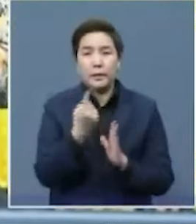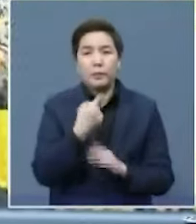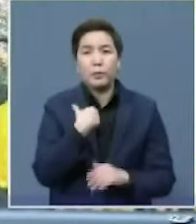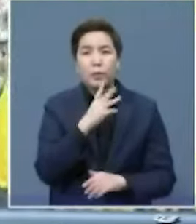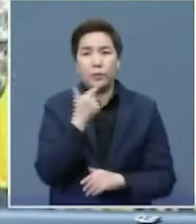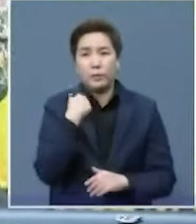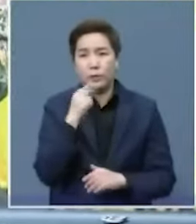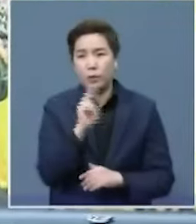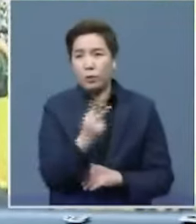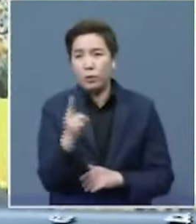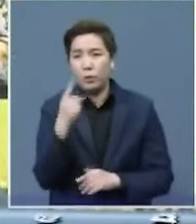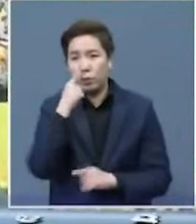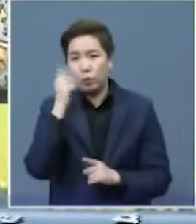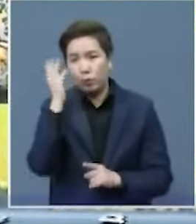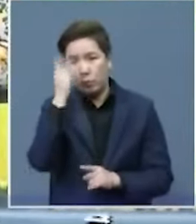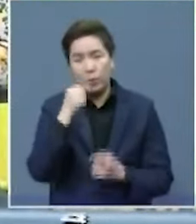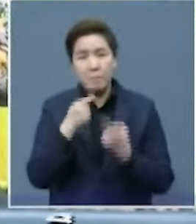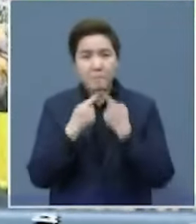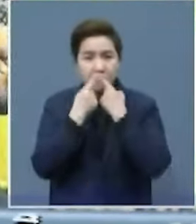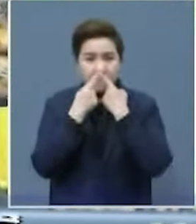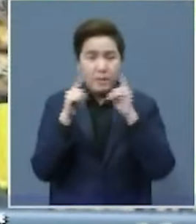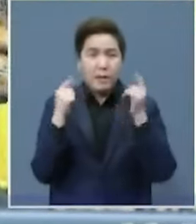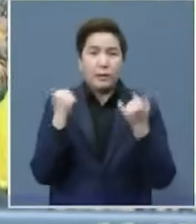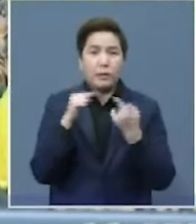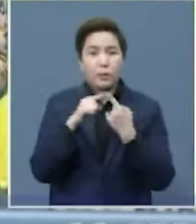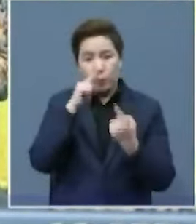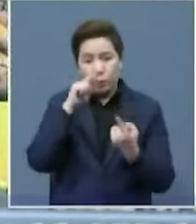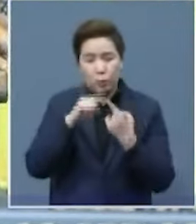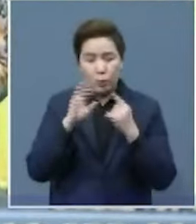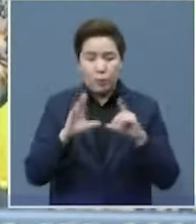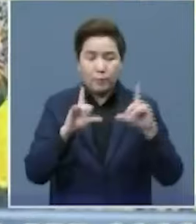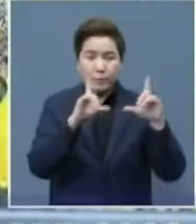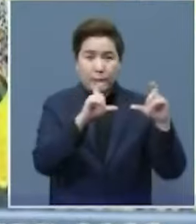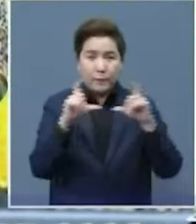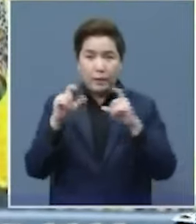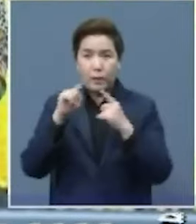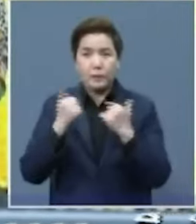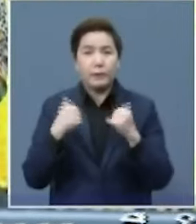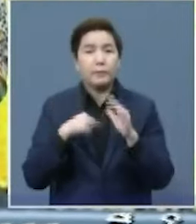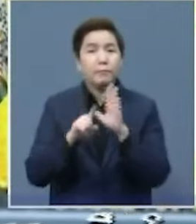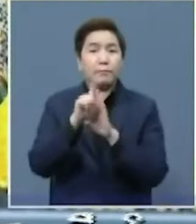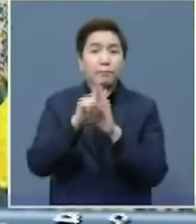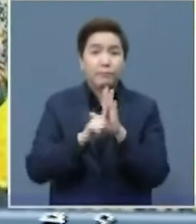ผู้แต่ที่นี่พอมันสลับกันมันสวยแปลกตาไปอีกแบบนะ เหมาะกับการไปถ่ายรูปค่ะแล้วก็อุณหภู